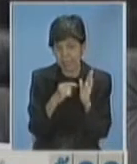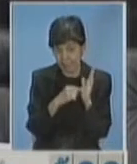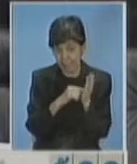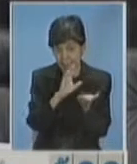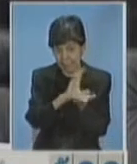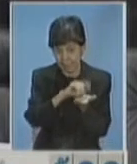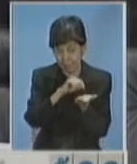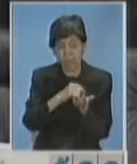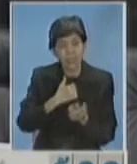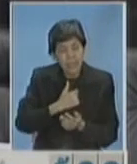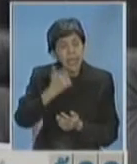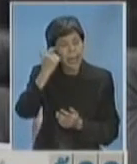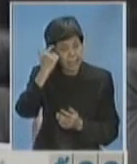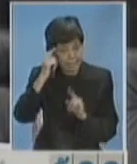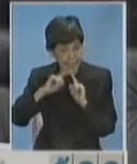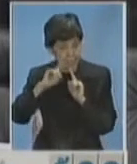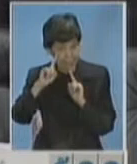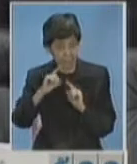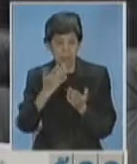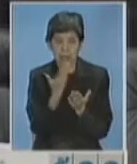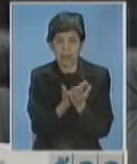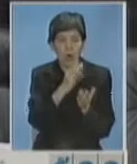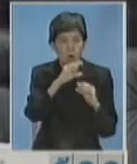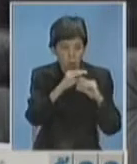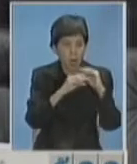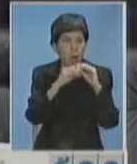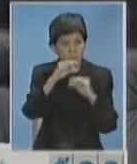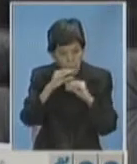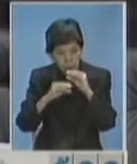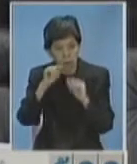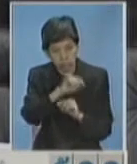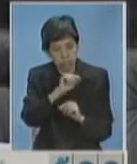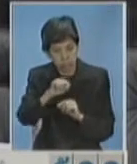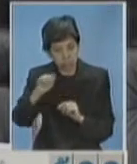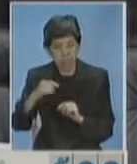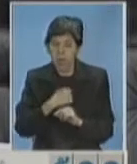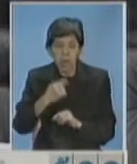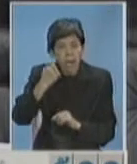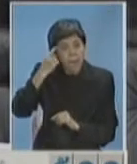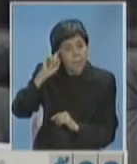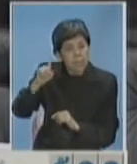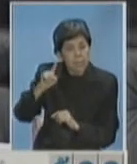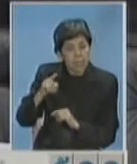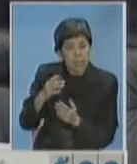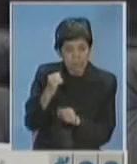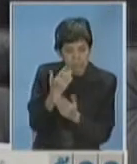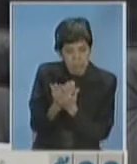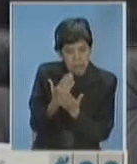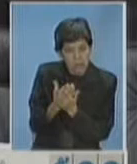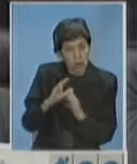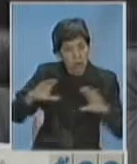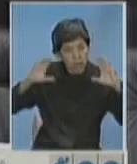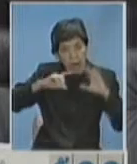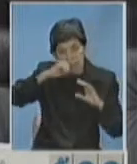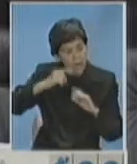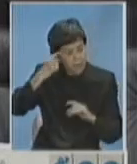ะคะดิฉันคิดว่างบประมาณหลายโครงการที่เราทำกันอยู่เนี่ยนะคะไม่คำนึงถึงสถานะทางการเงินการคลัง